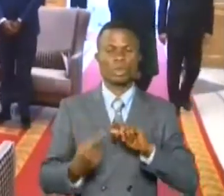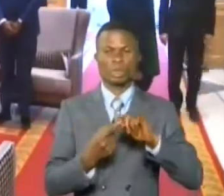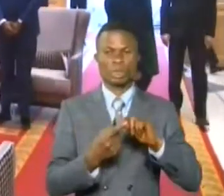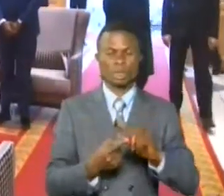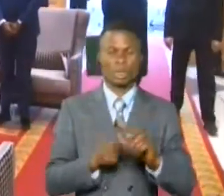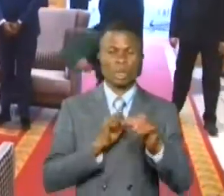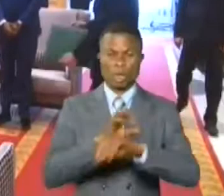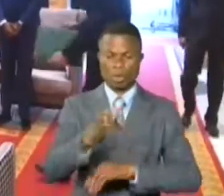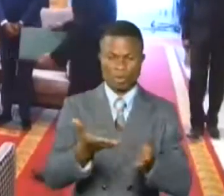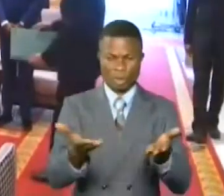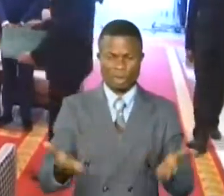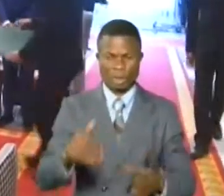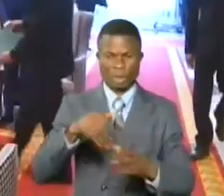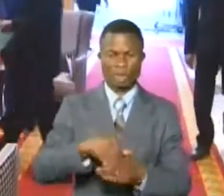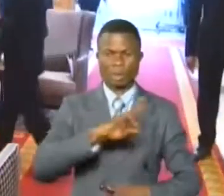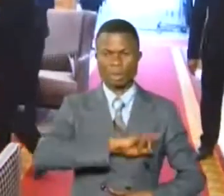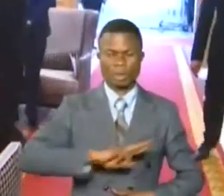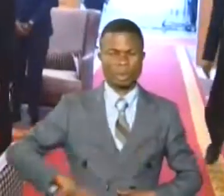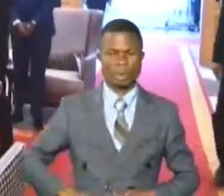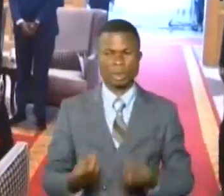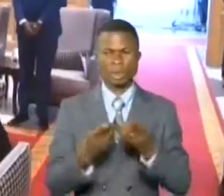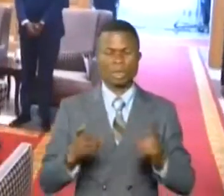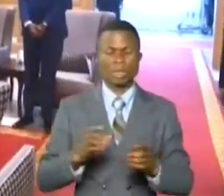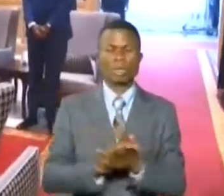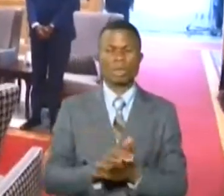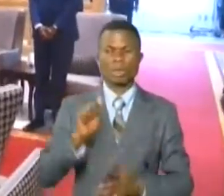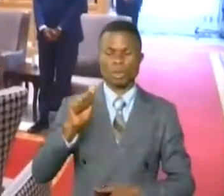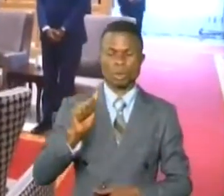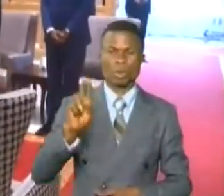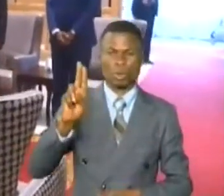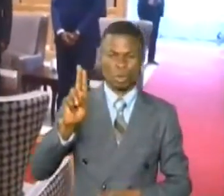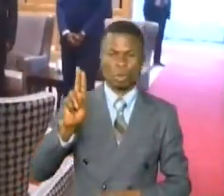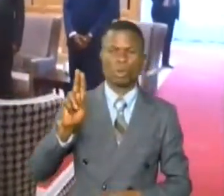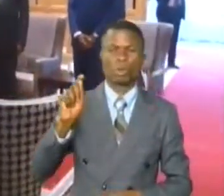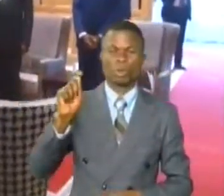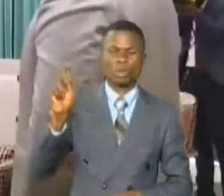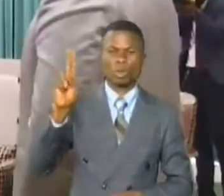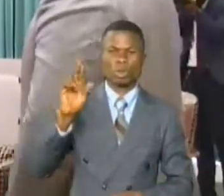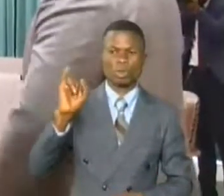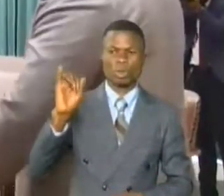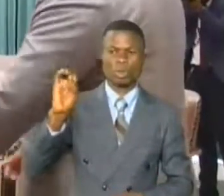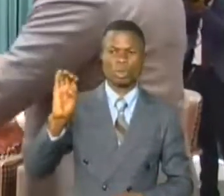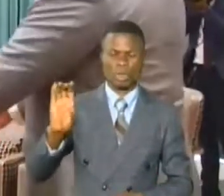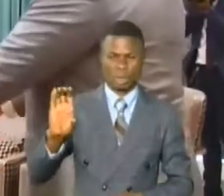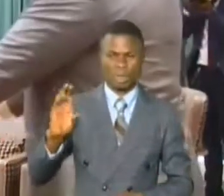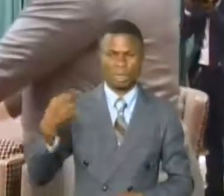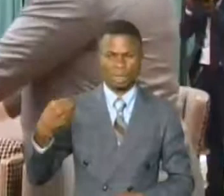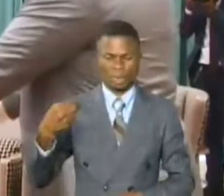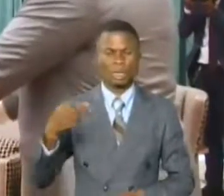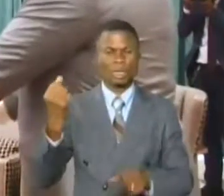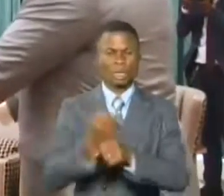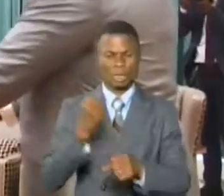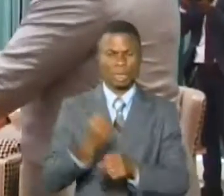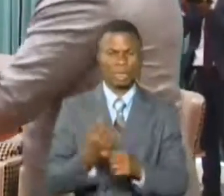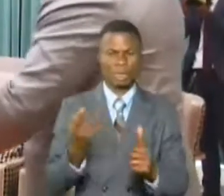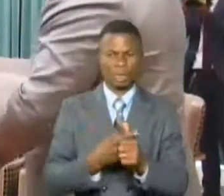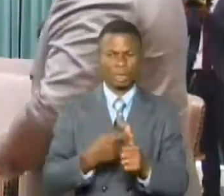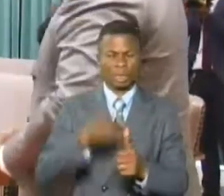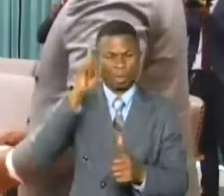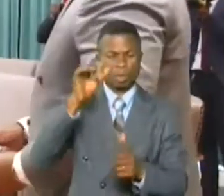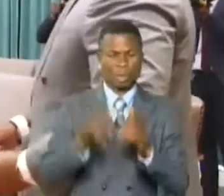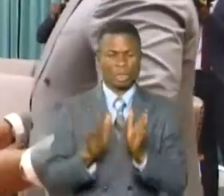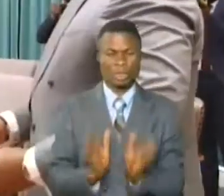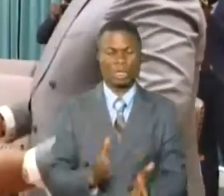et plénipotentiaire de la République d'Autriche. Avant son accréditation à RDC, il a occupé les postes de premier